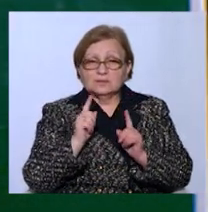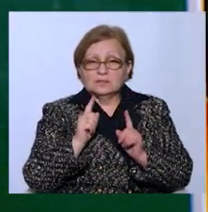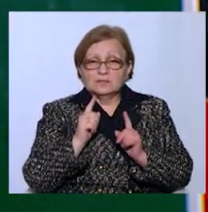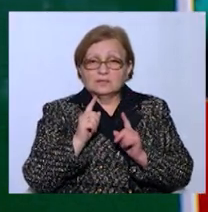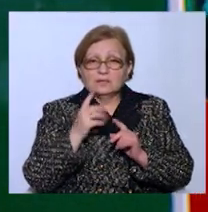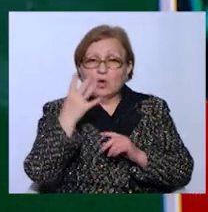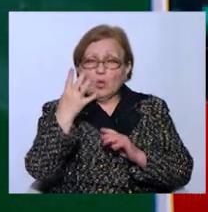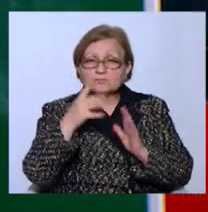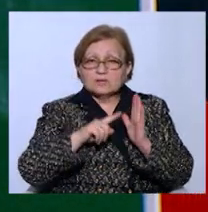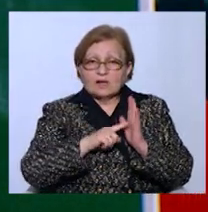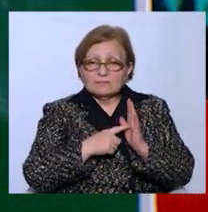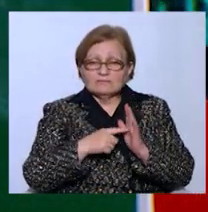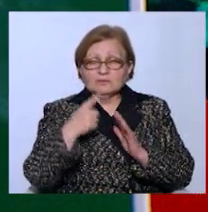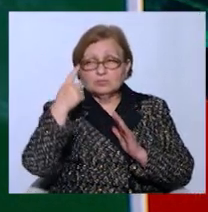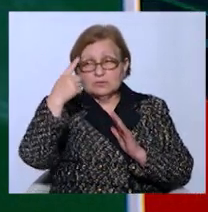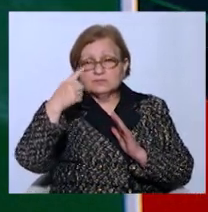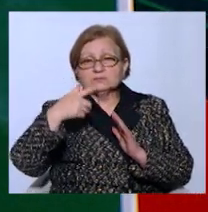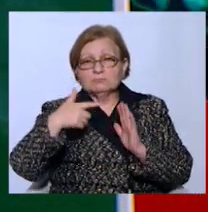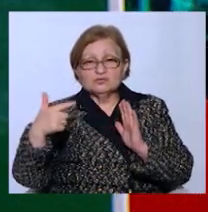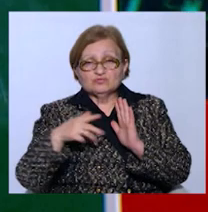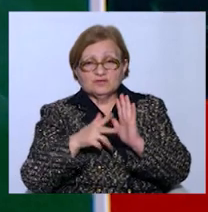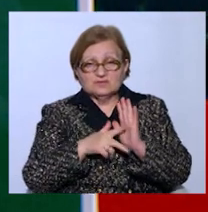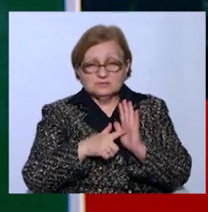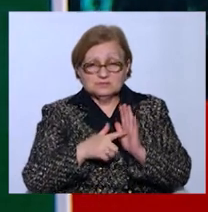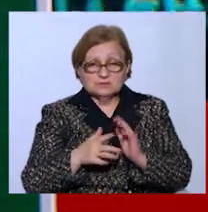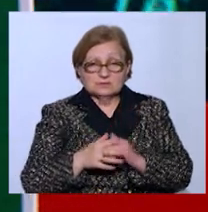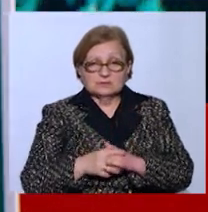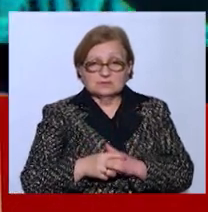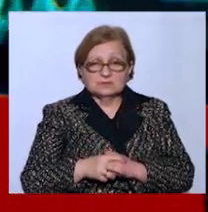არის 4 გამრავლებული 1 მეშვიდეზე.